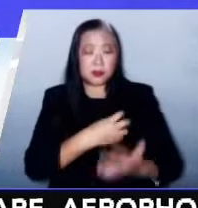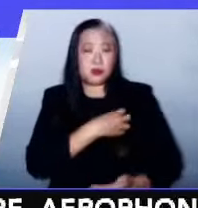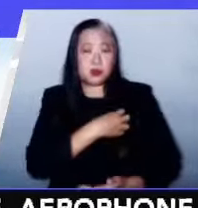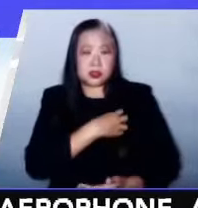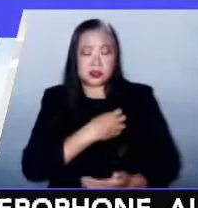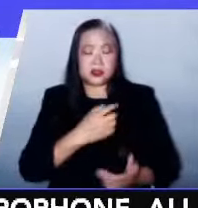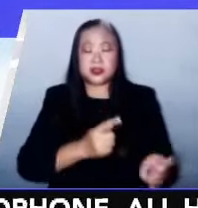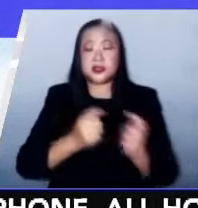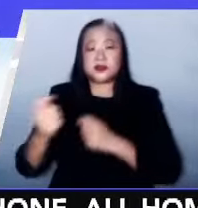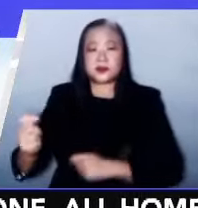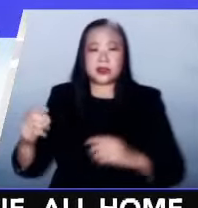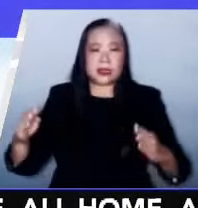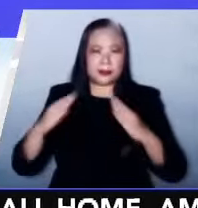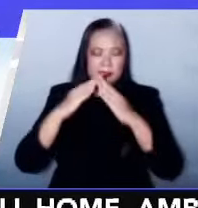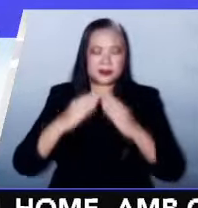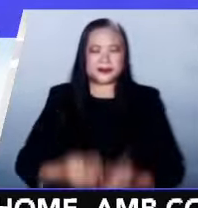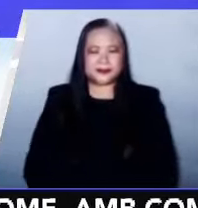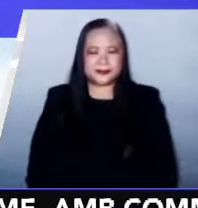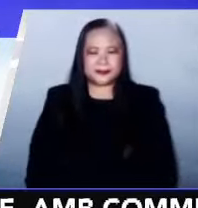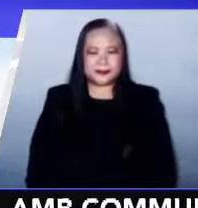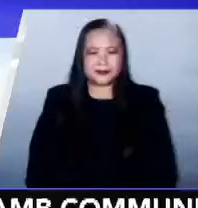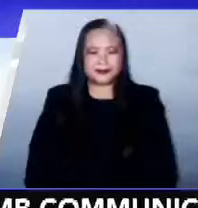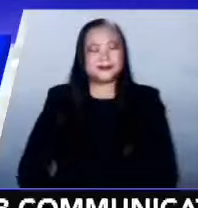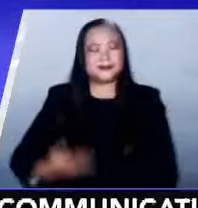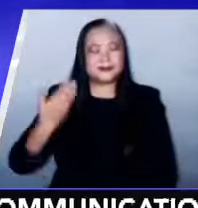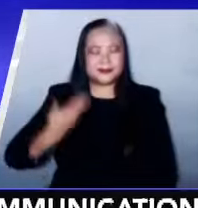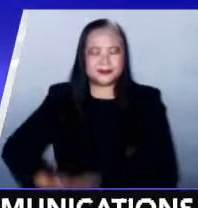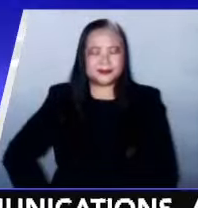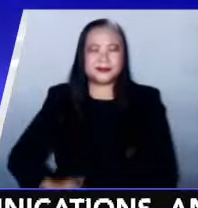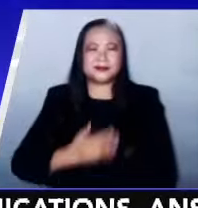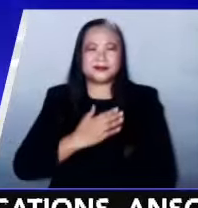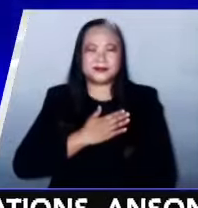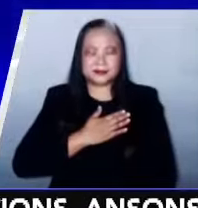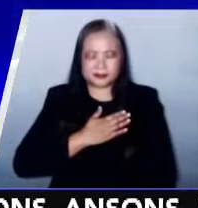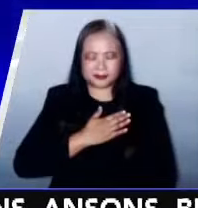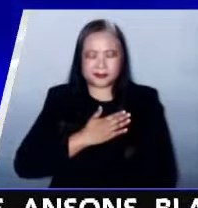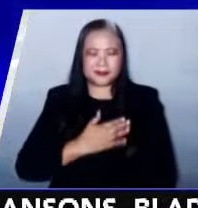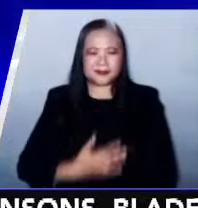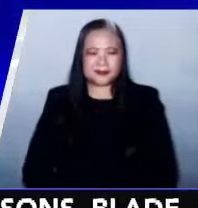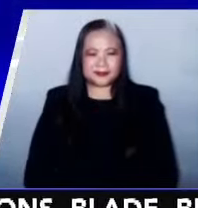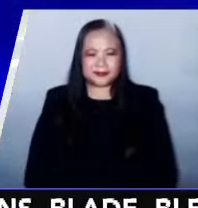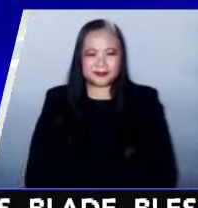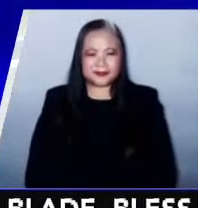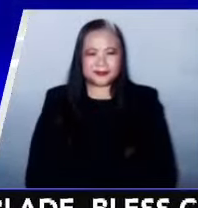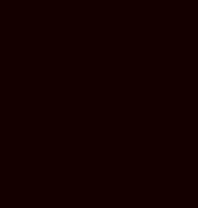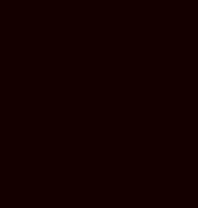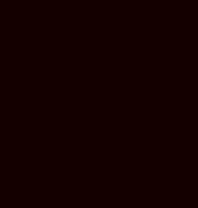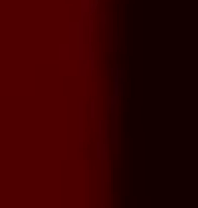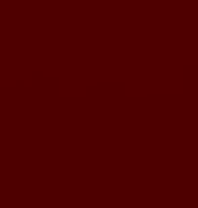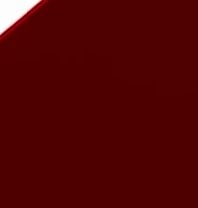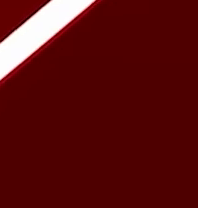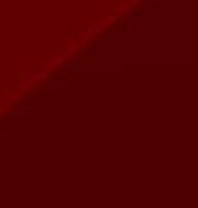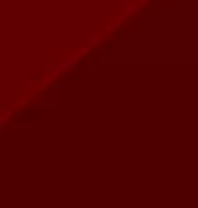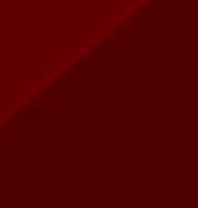Albay. Ito ang unang balita. EJ Gomez para sa GMA Integrated News.